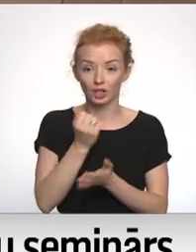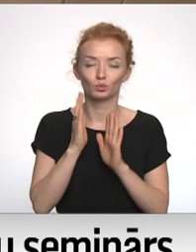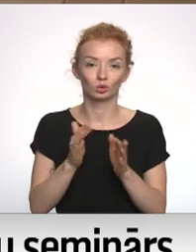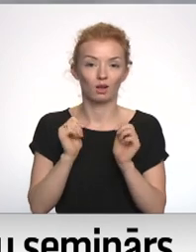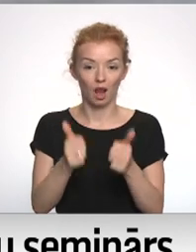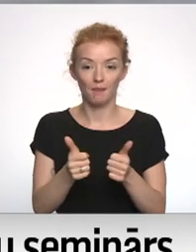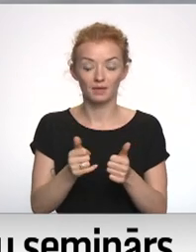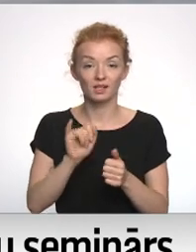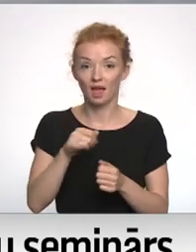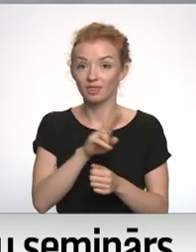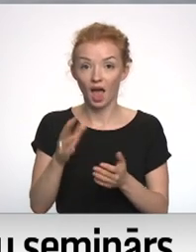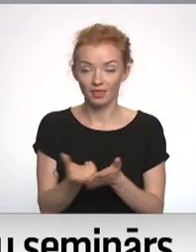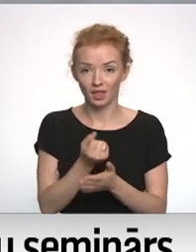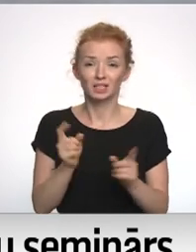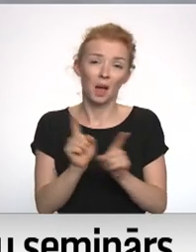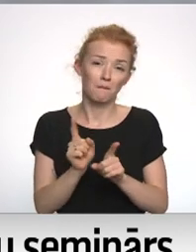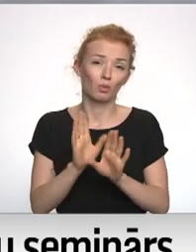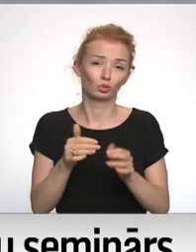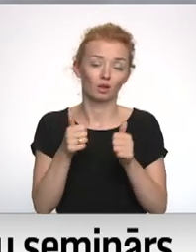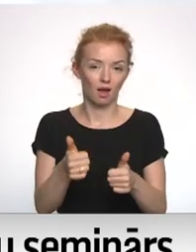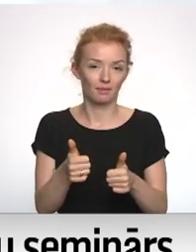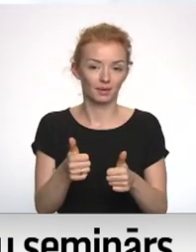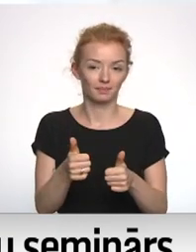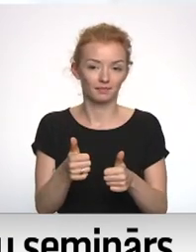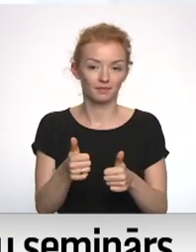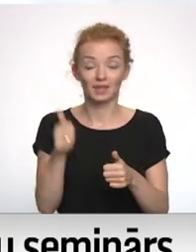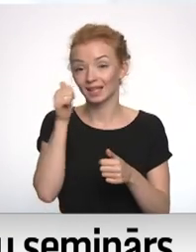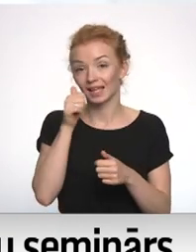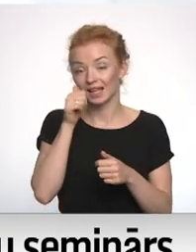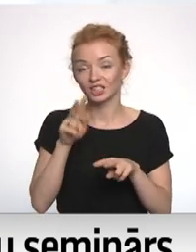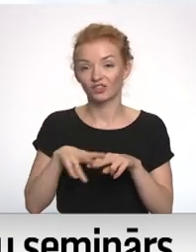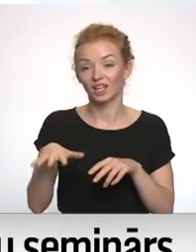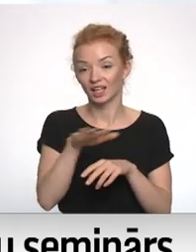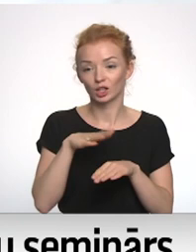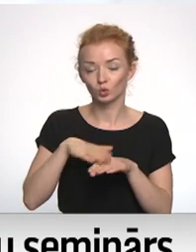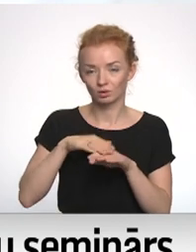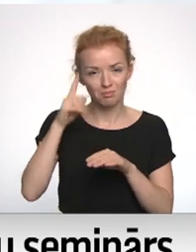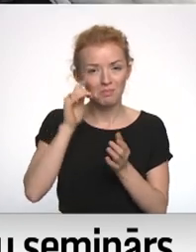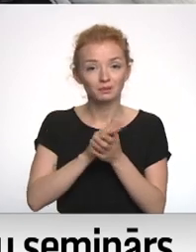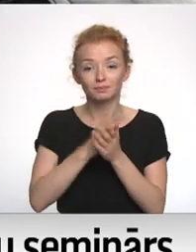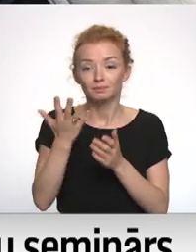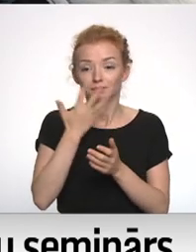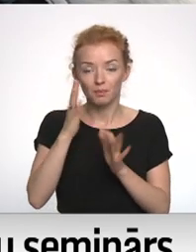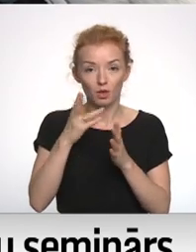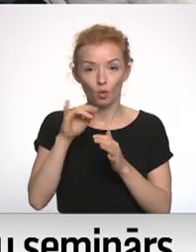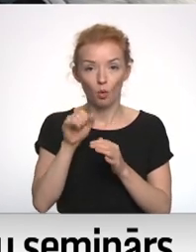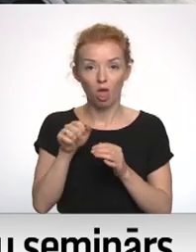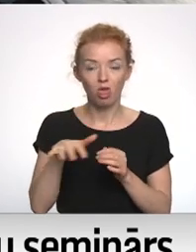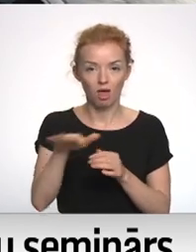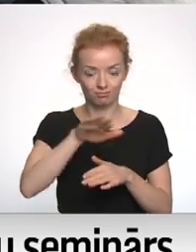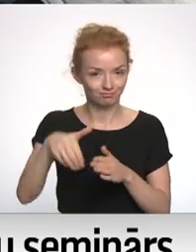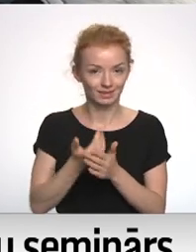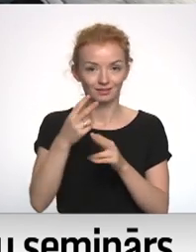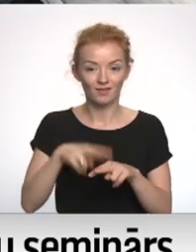labi, ja neatradīs, arī viss būs kārtībā. Ikdienas vidi suņi pazīst pēc smaržām, bet rojas ostā viss netipisks.